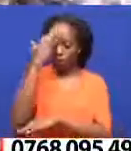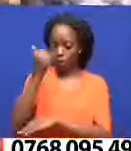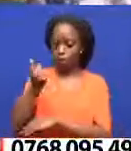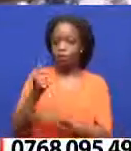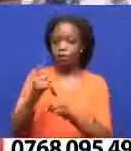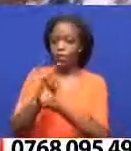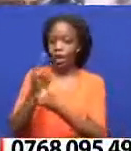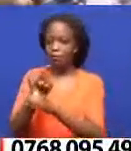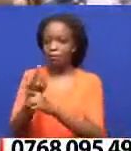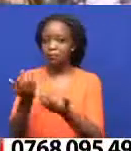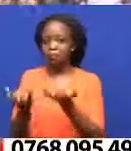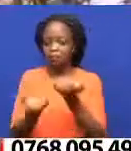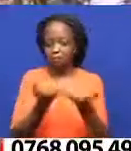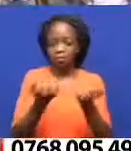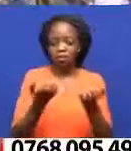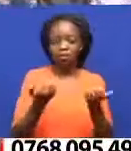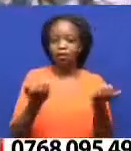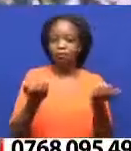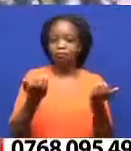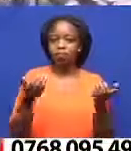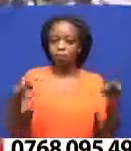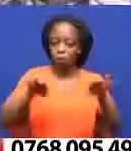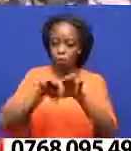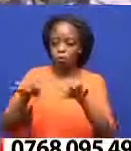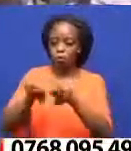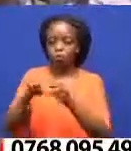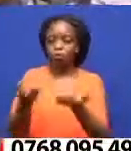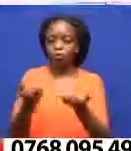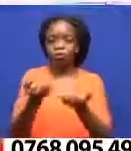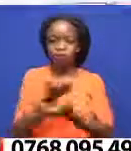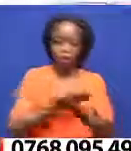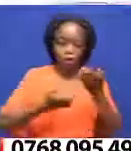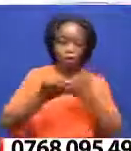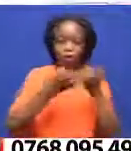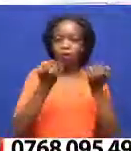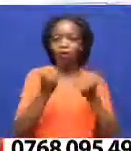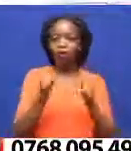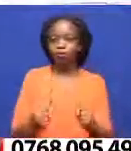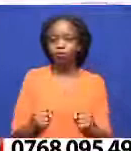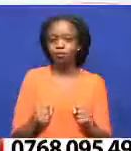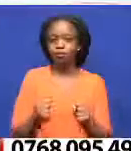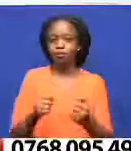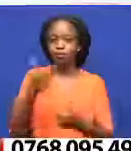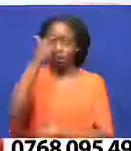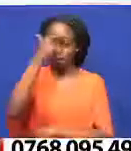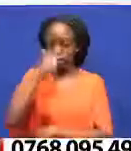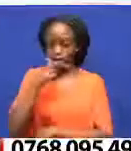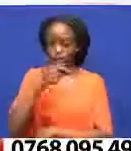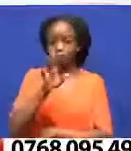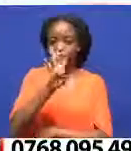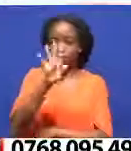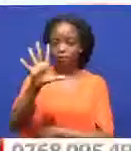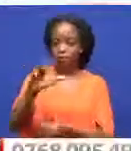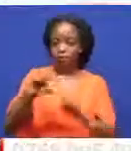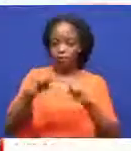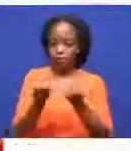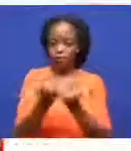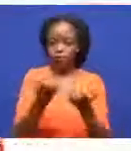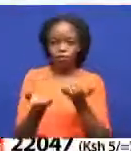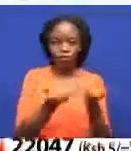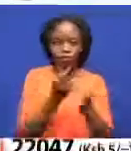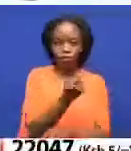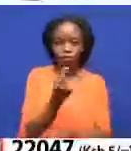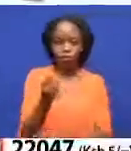biashara zikifungwa kwa kulemewa na hali ngumu ya uchumi, haswa biashara dogodogo. Mjini Thika, makundi 45 ya wafanya biashara wadogo